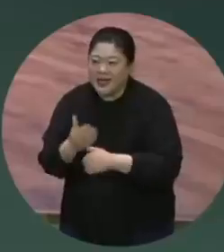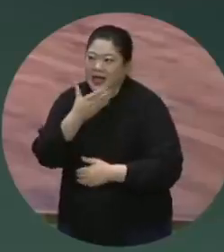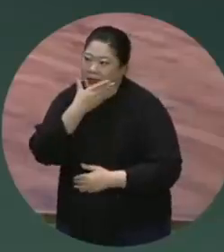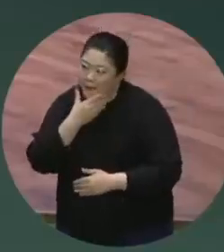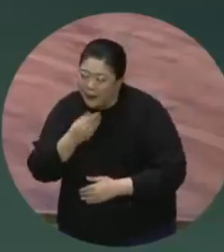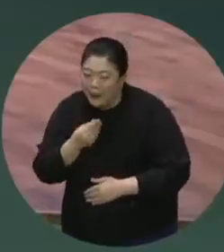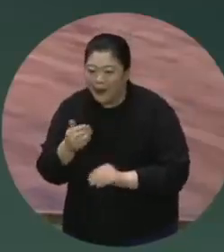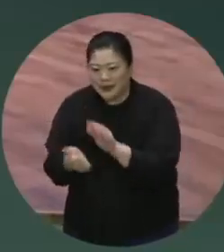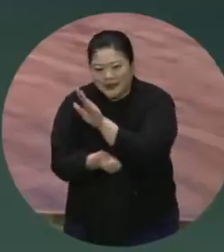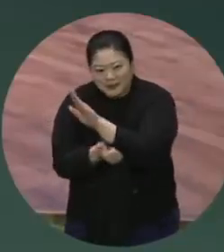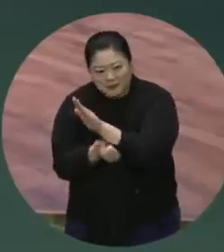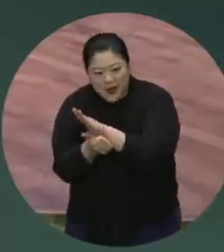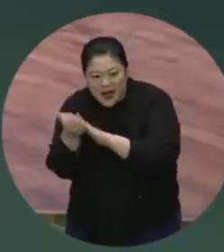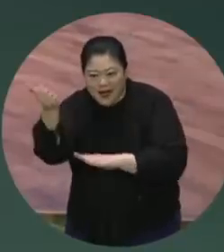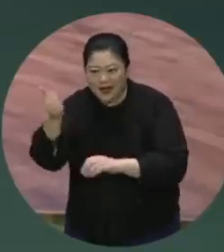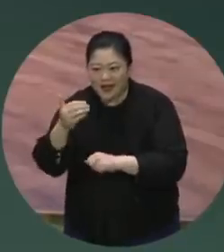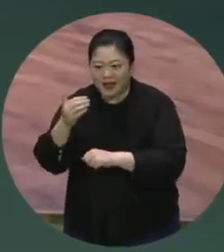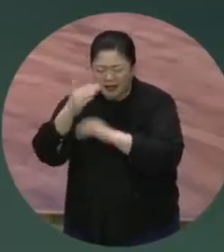행복.